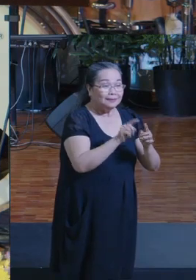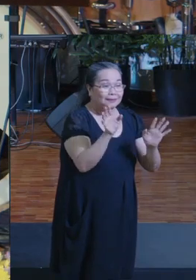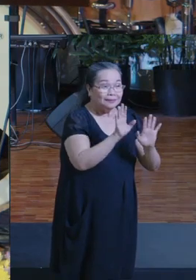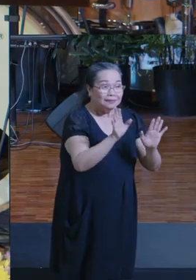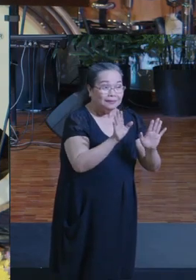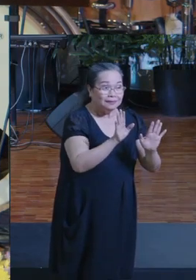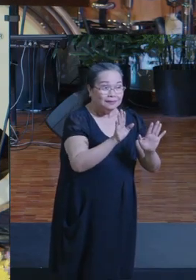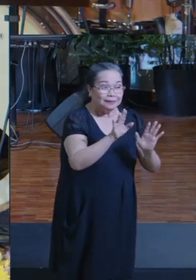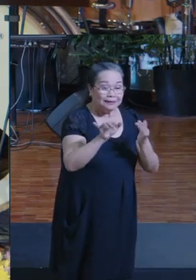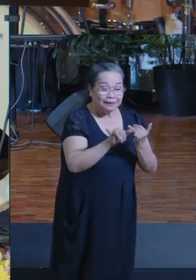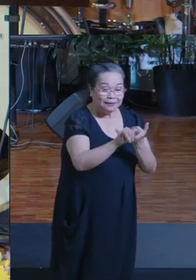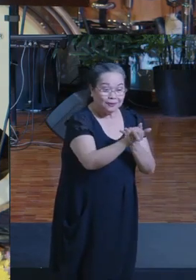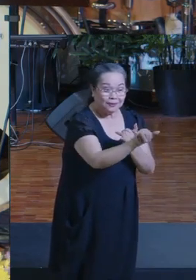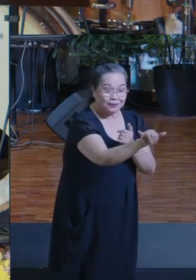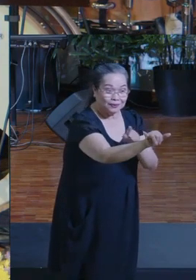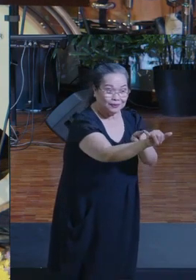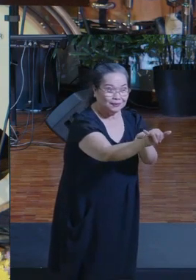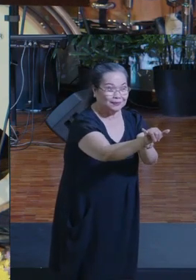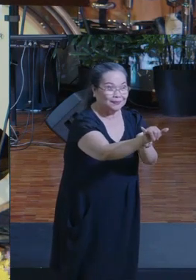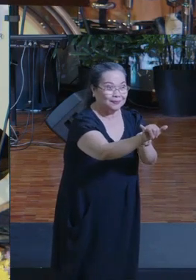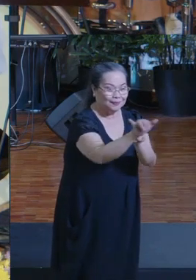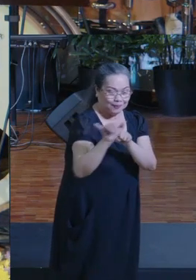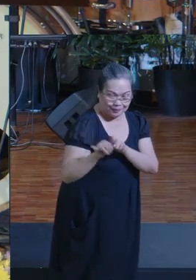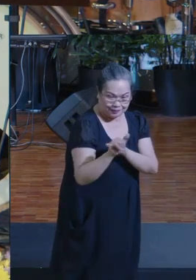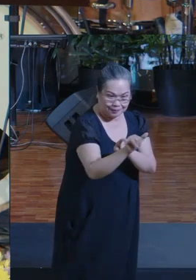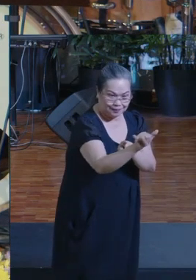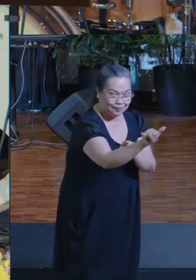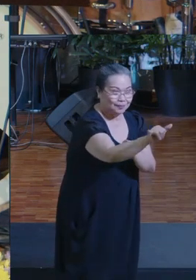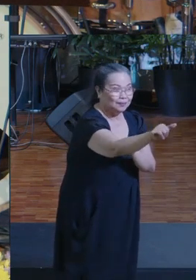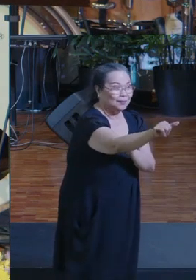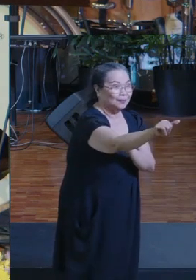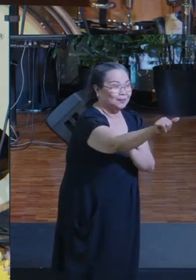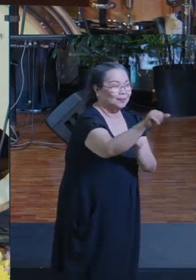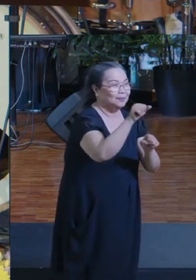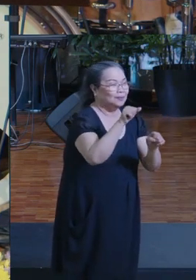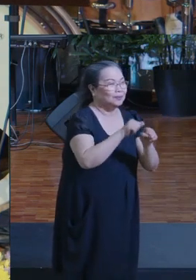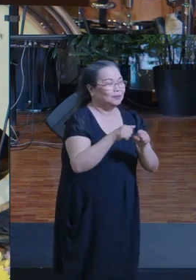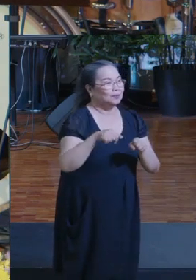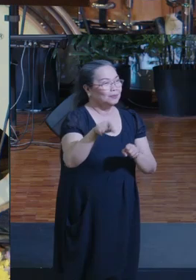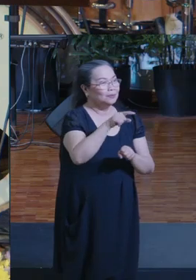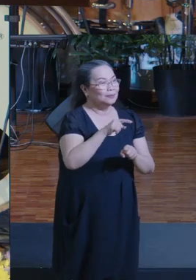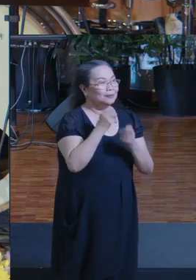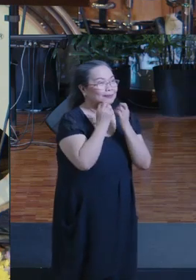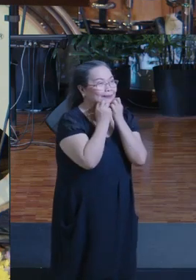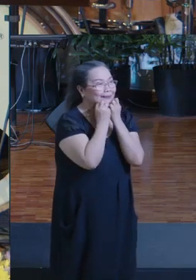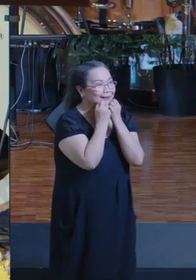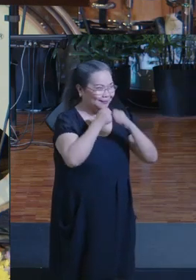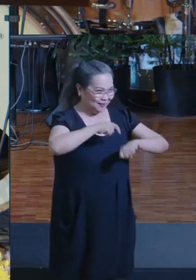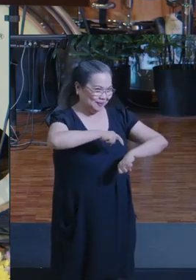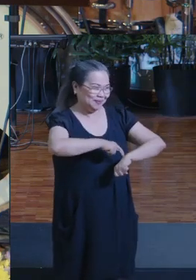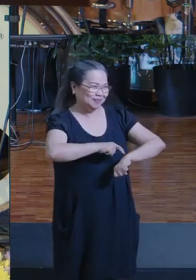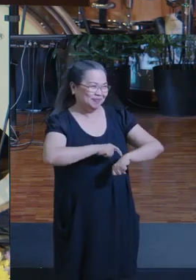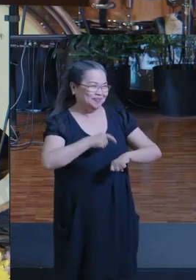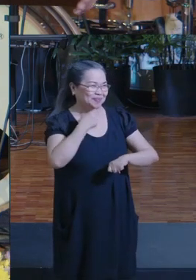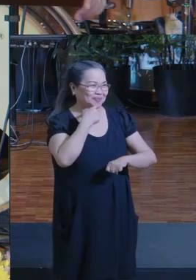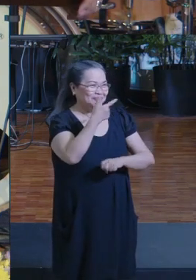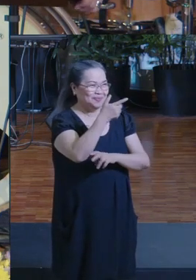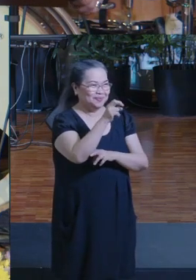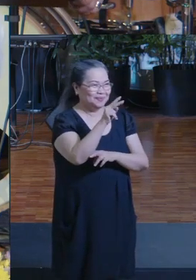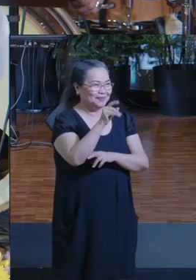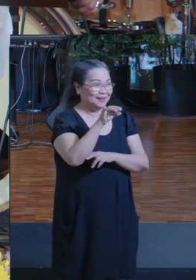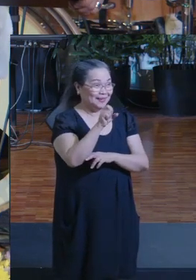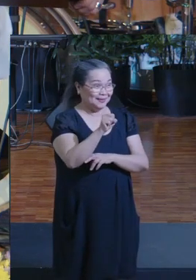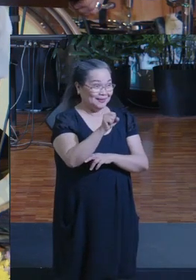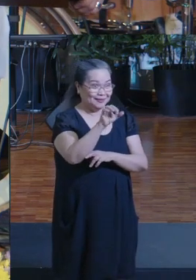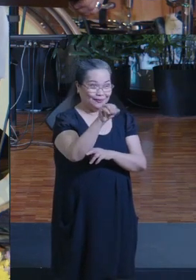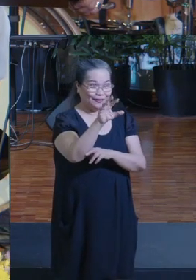naging eternal. Para po hindi mahaba, dahil kulang na po tayo ng panahon, sa Genesis 15